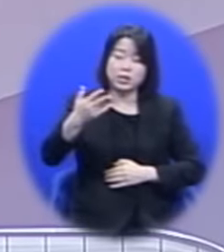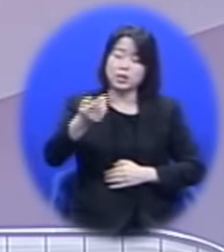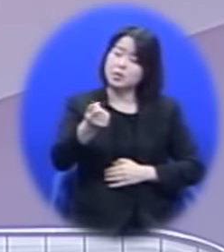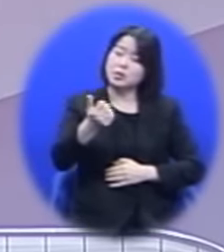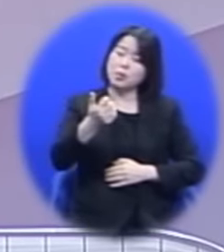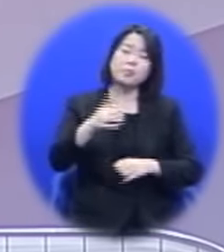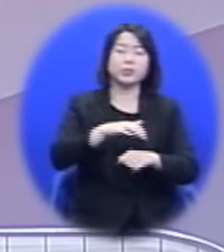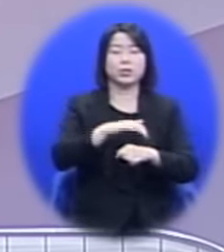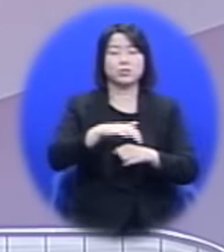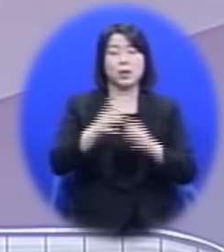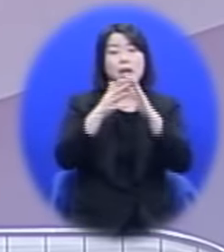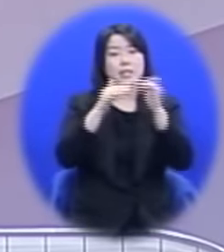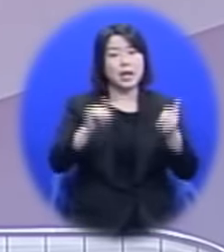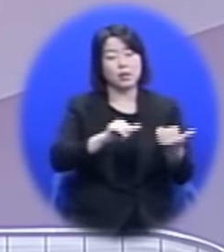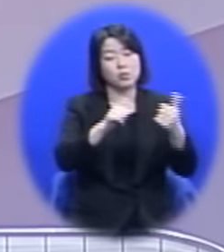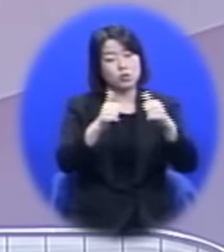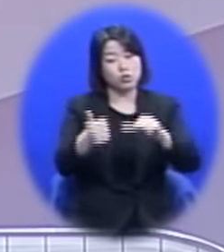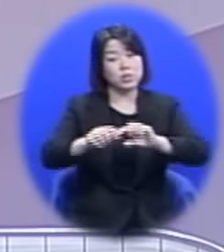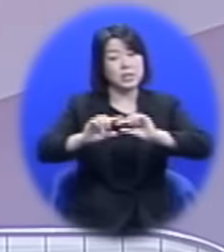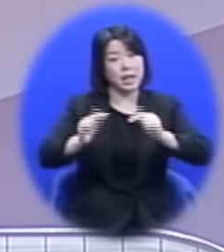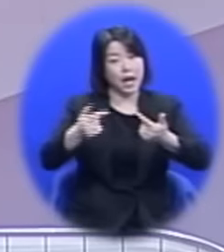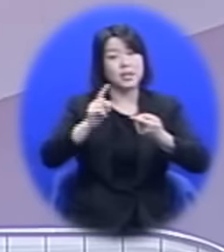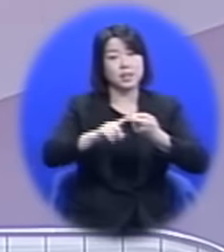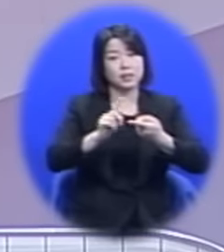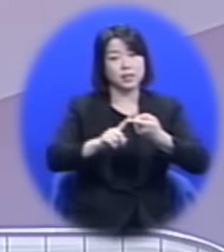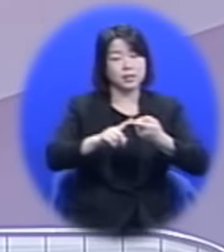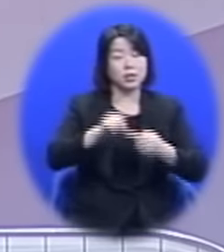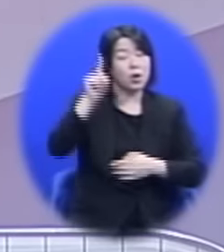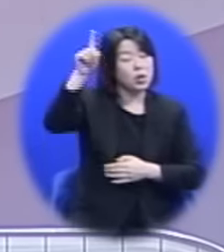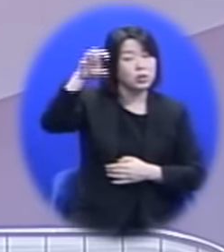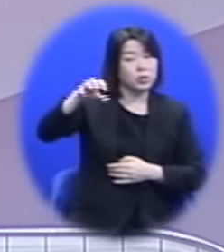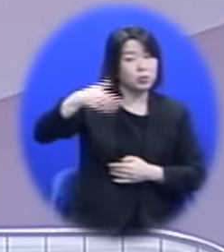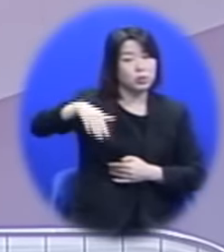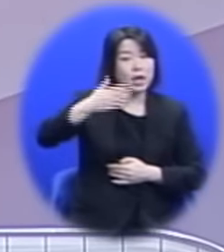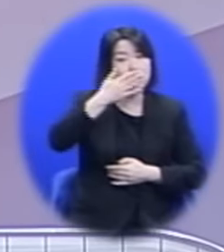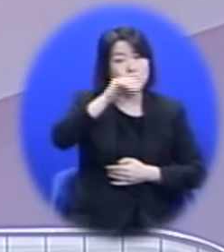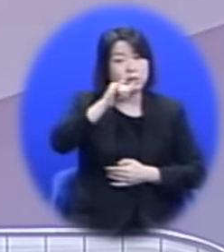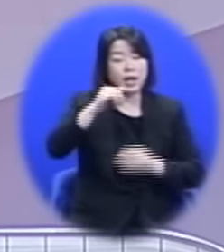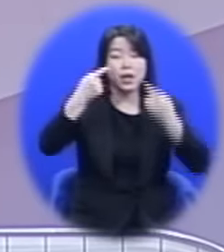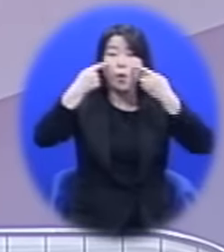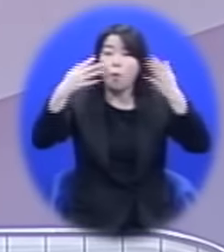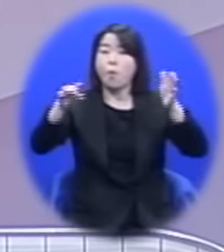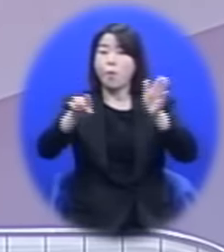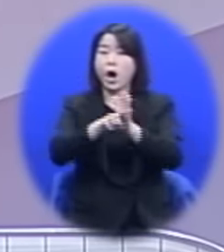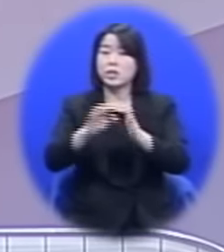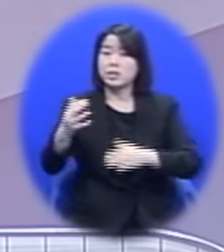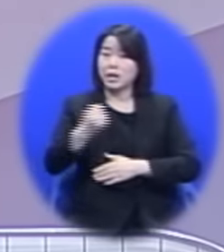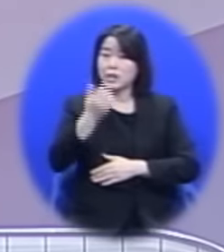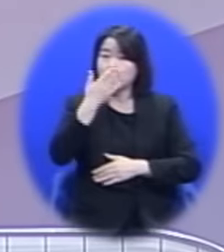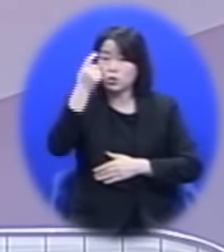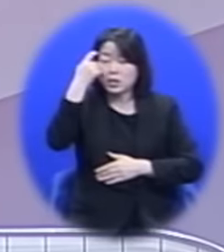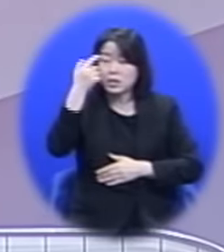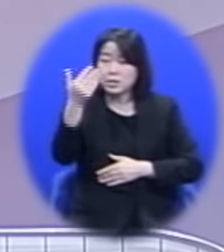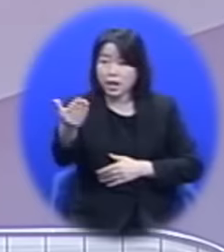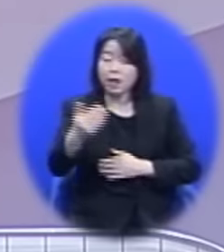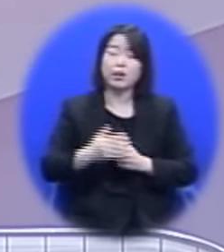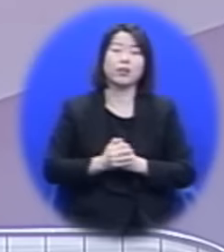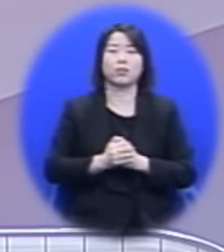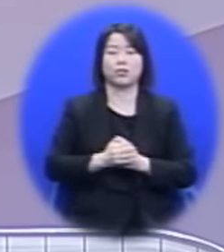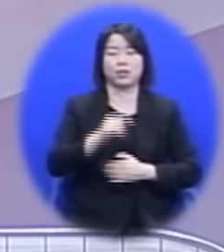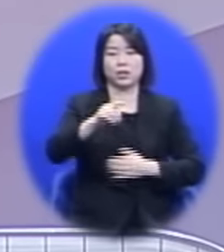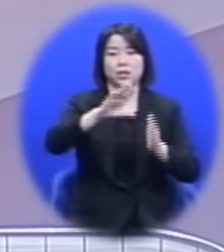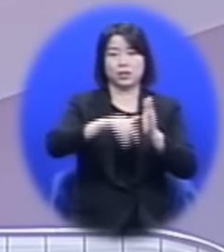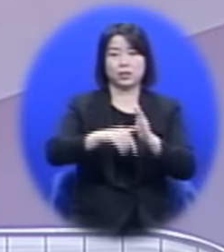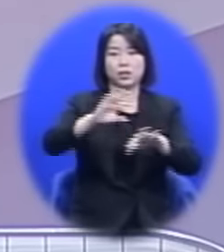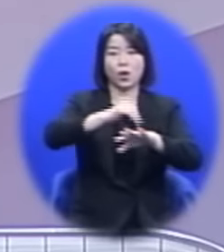사람이 죽지 않은 상태에서 천국에 갈 수 있다는 확신을 가질 수 있겠습니까? 그때